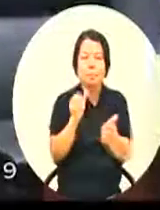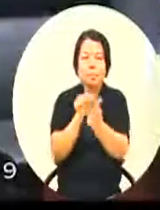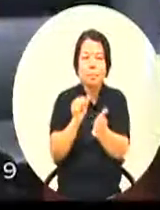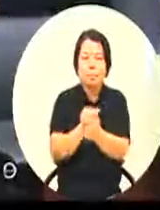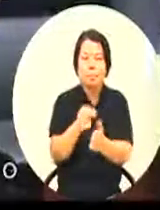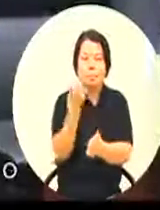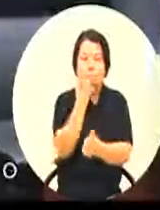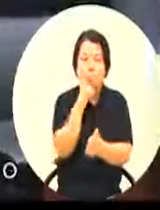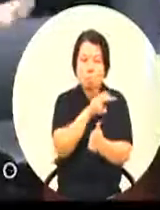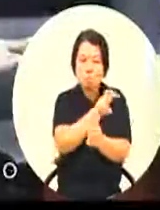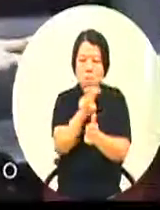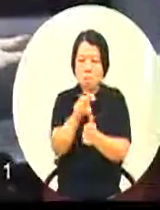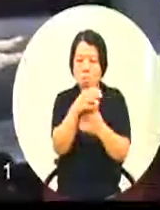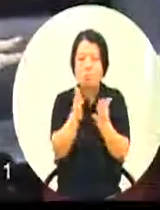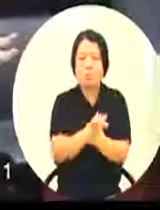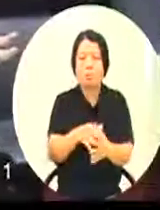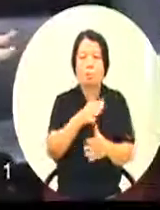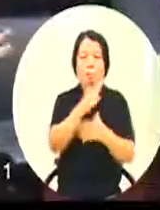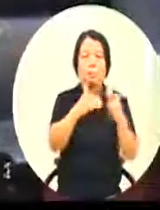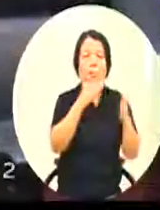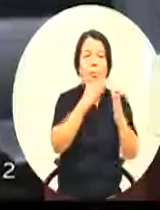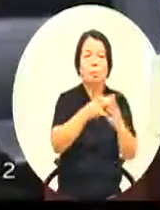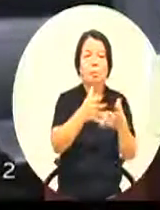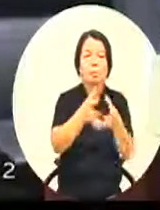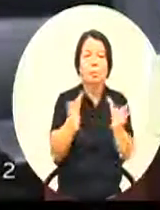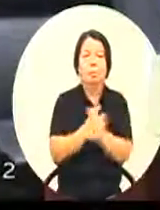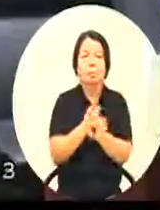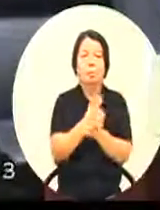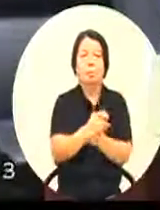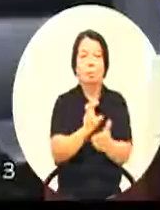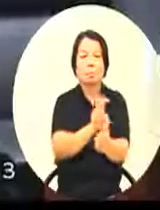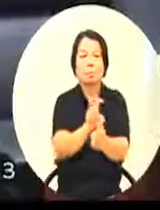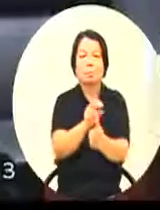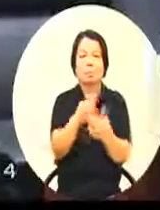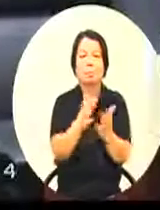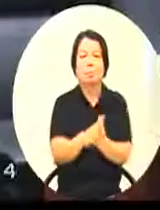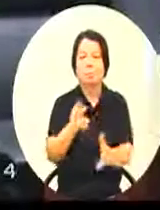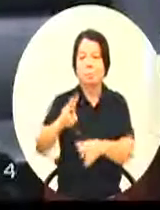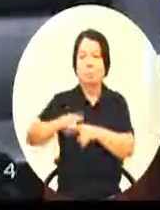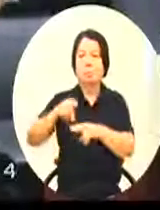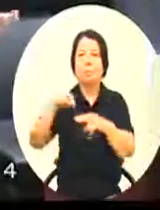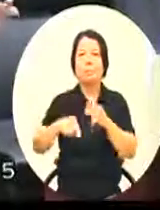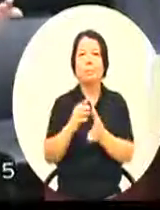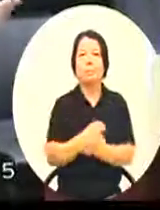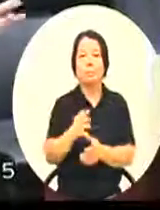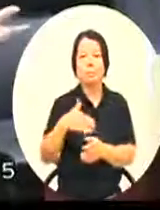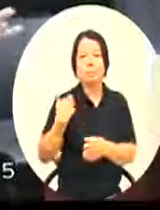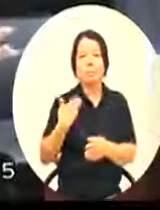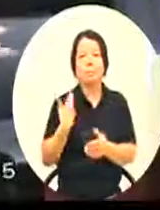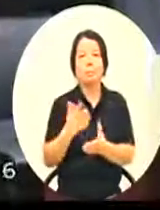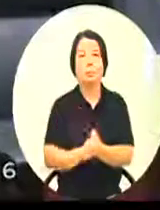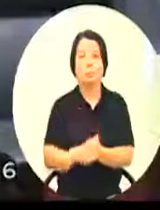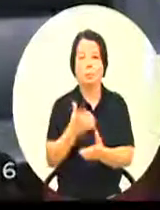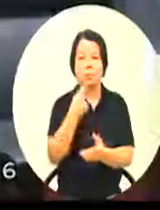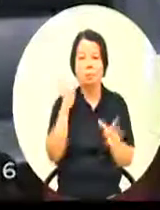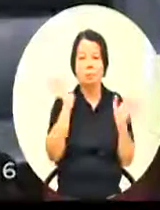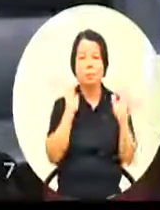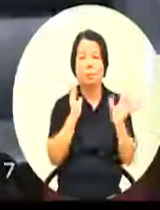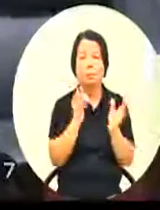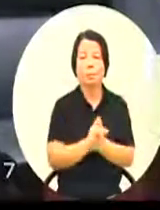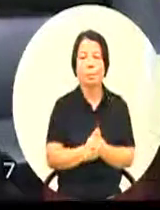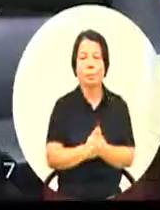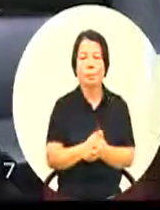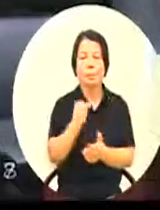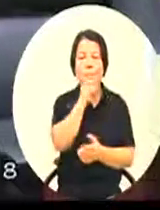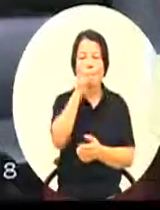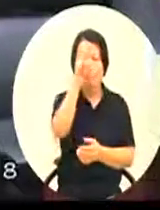靠百姓，靠学校的团体，你们今天你们坐在这里，可是你不知道你们的小孩今天的营养午